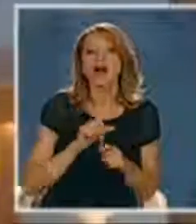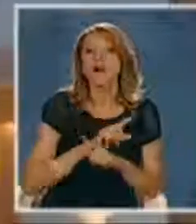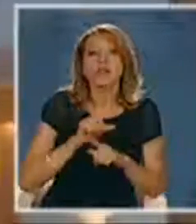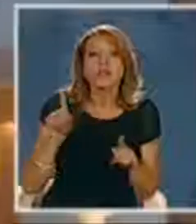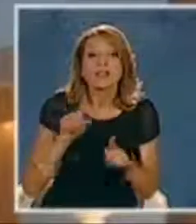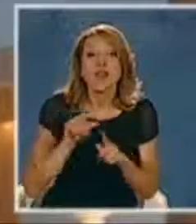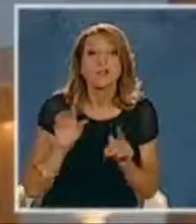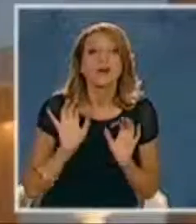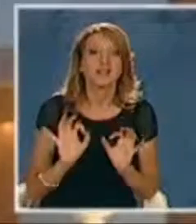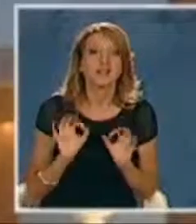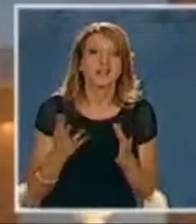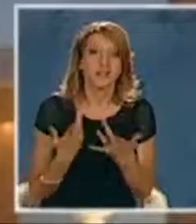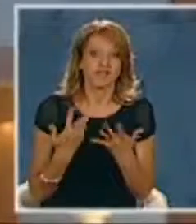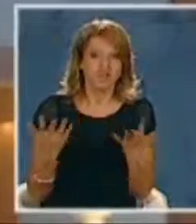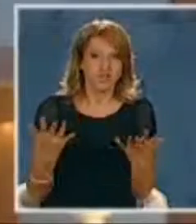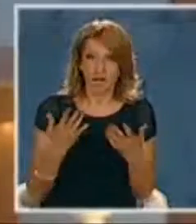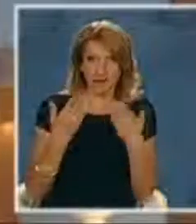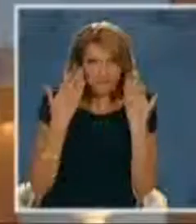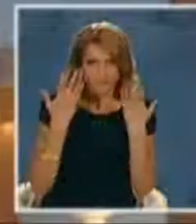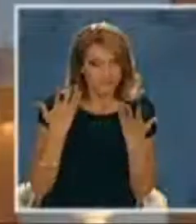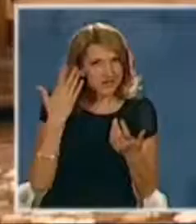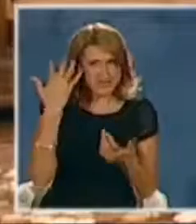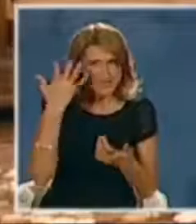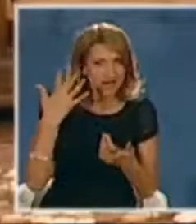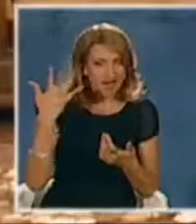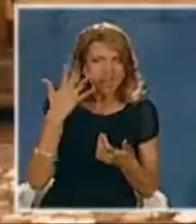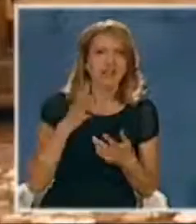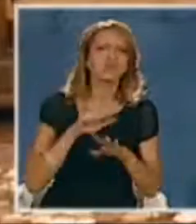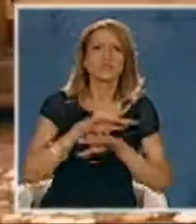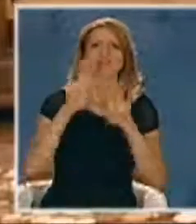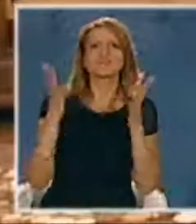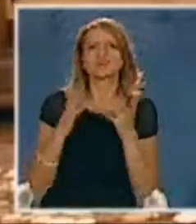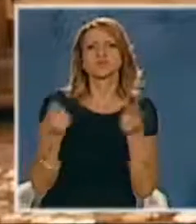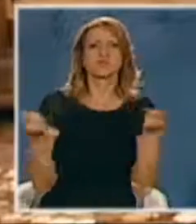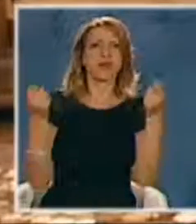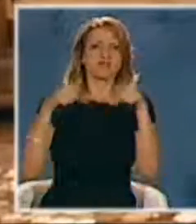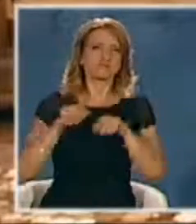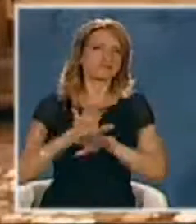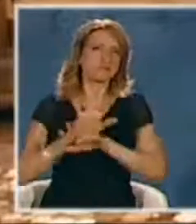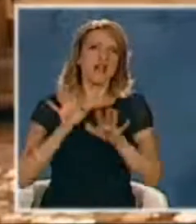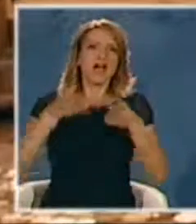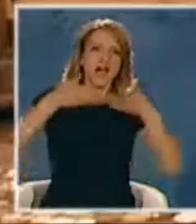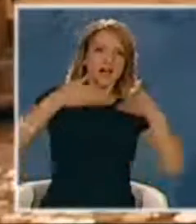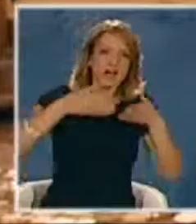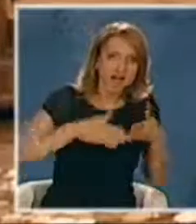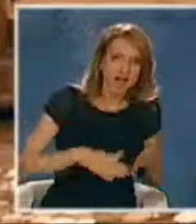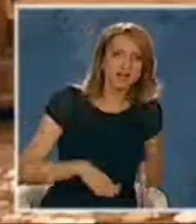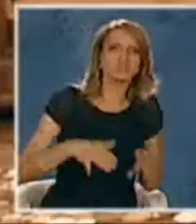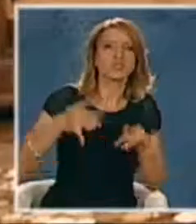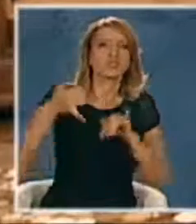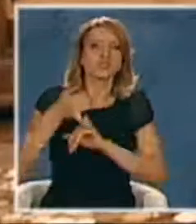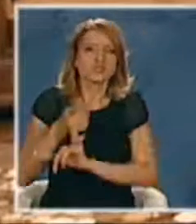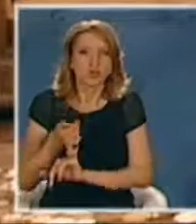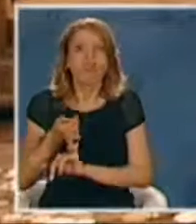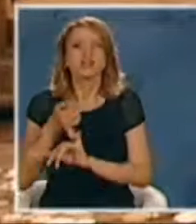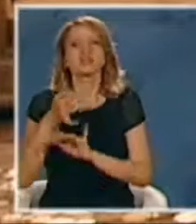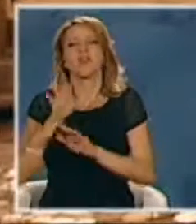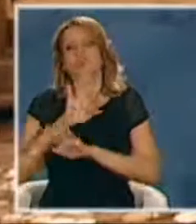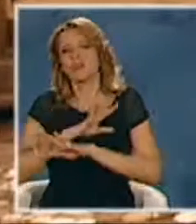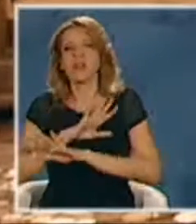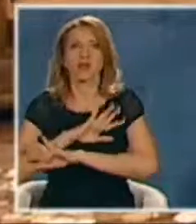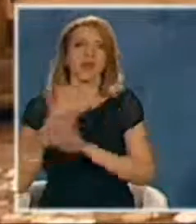неща. Вие представяте ли си, уважаеми зрители, всичко наистина да приключи, ай така, раждаш се, жениш се, размножаваш се,